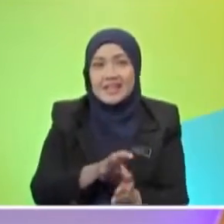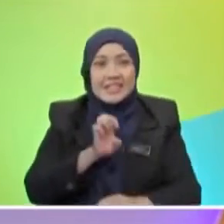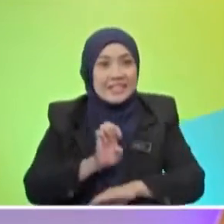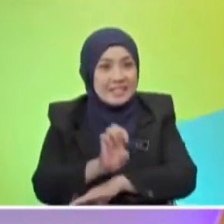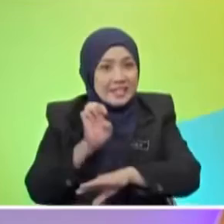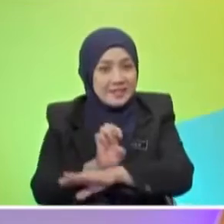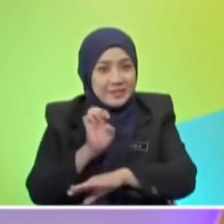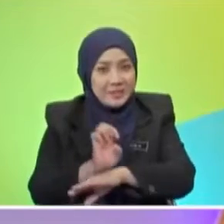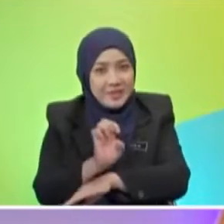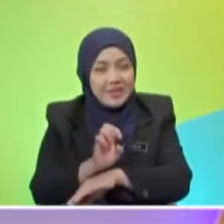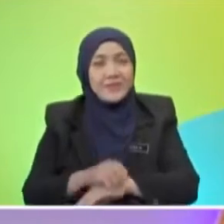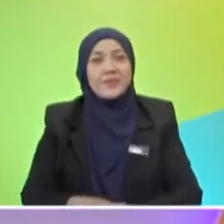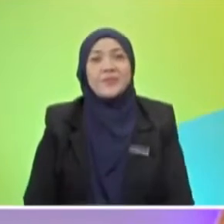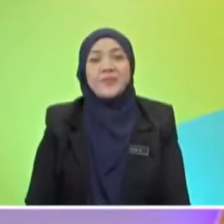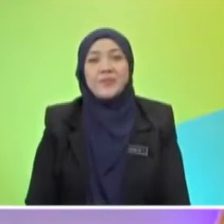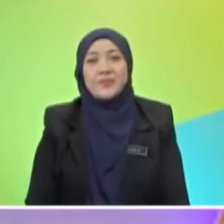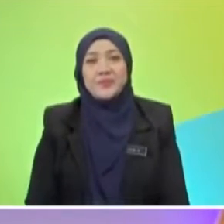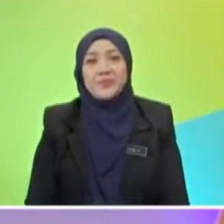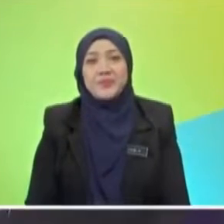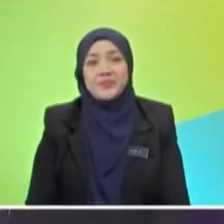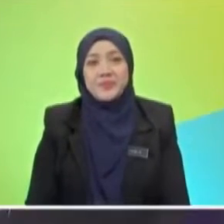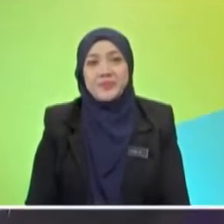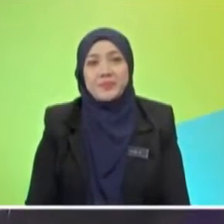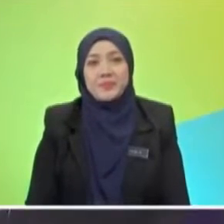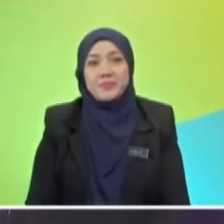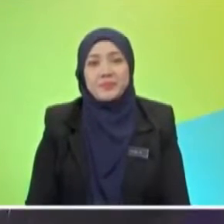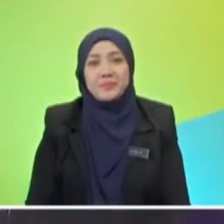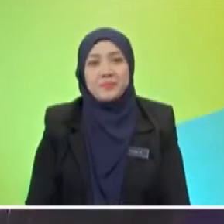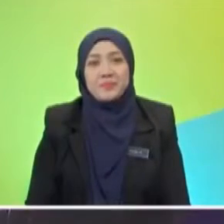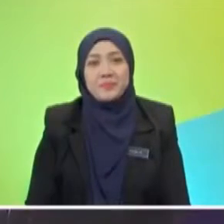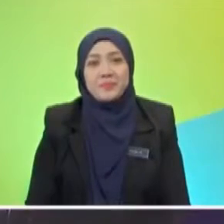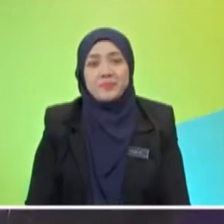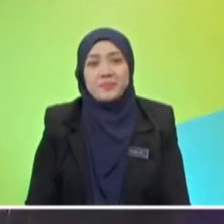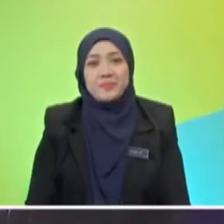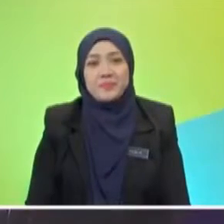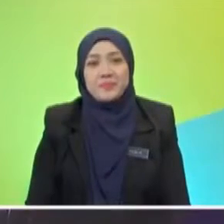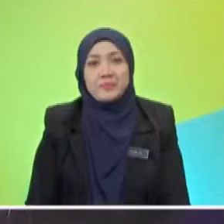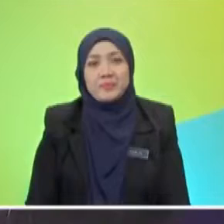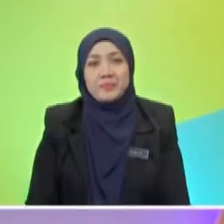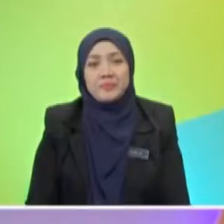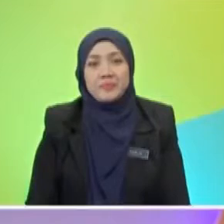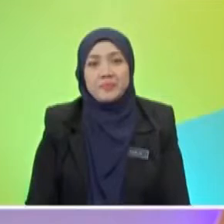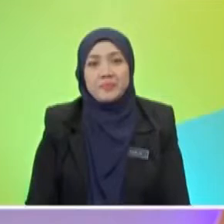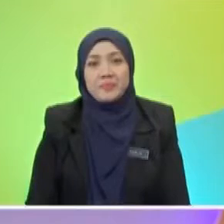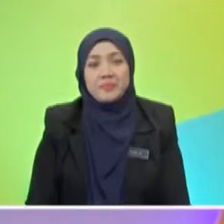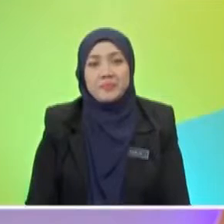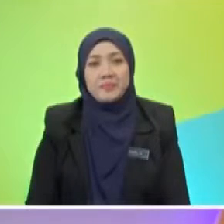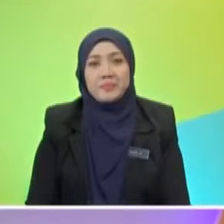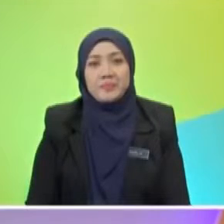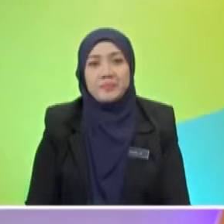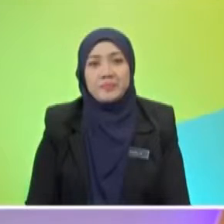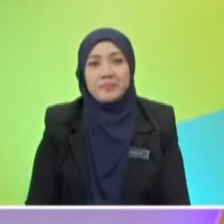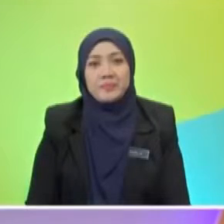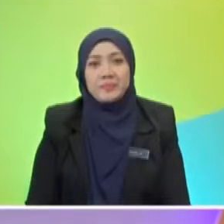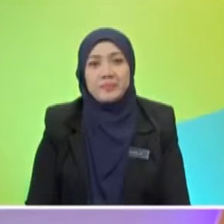Aisyah beri respon. Aisyah. Baik, baiklah siapa cikgu. Yeah. Kita nampak gayanya murid-murid kita dah faham dah cikgu. Yeah, ingat